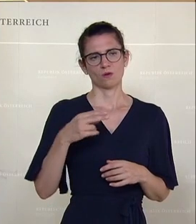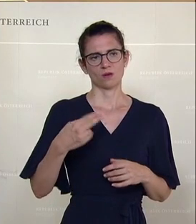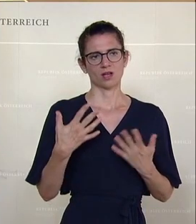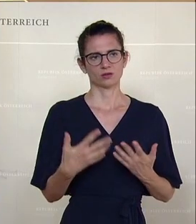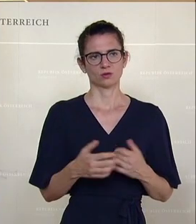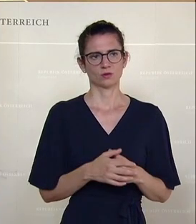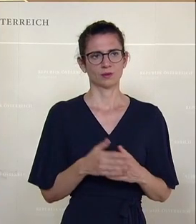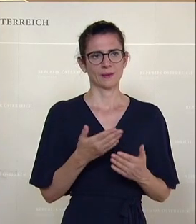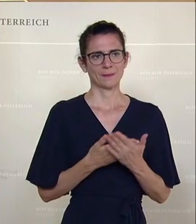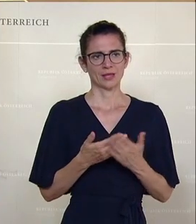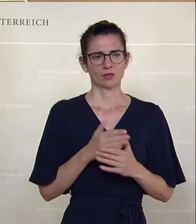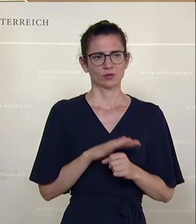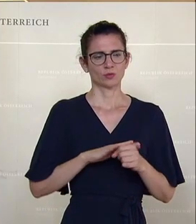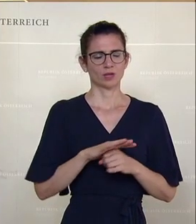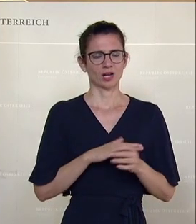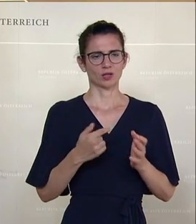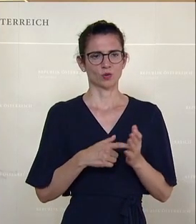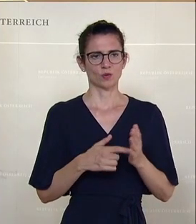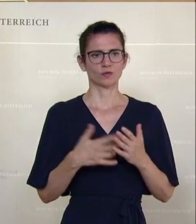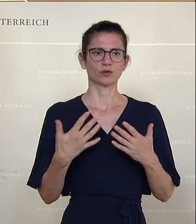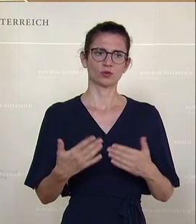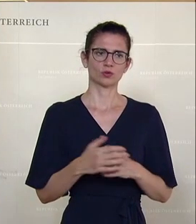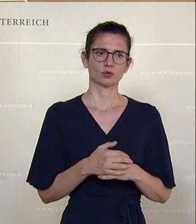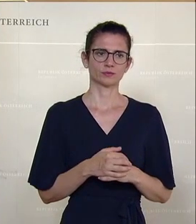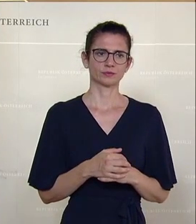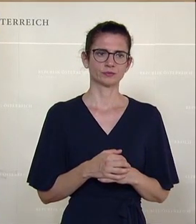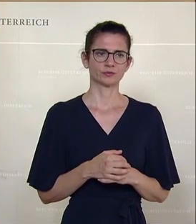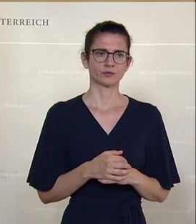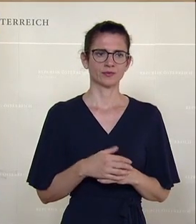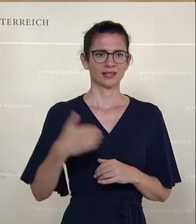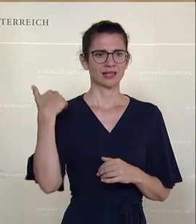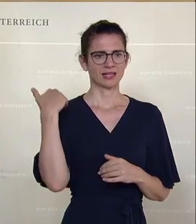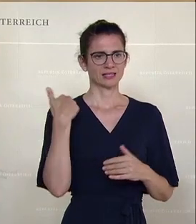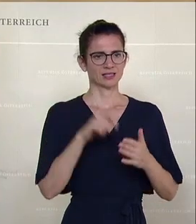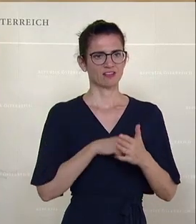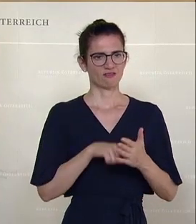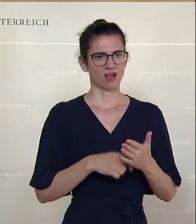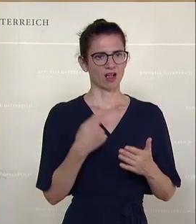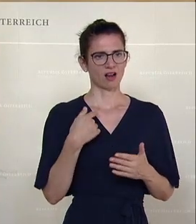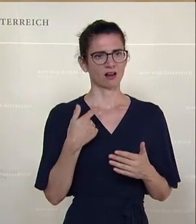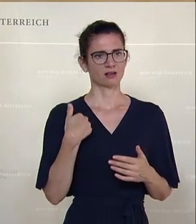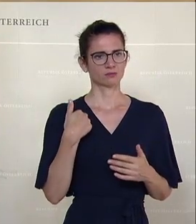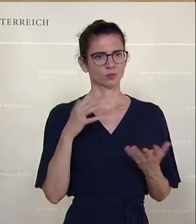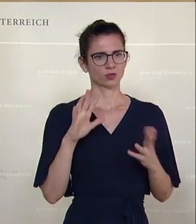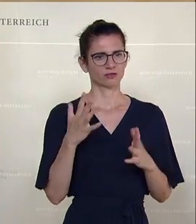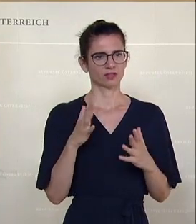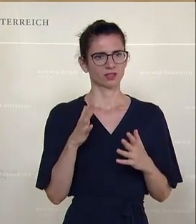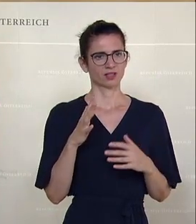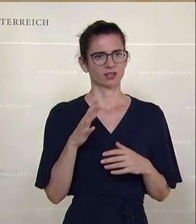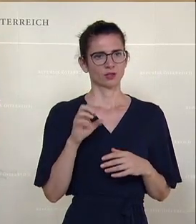derzeit Bildungsbereich generell wieder finden. Also bei der letzten Wahl, zur Erinnerung, waren glaube ich